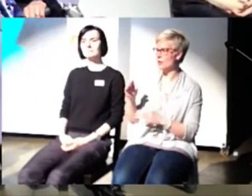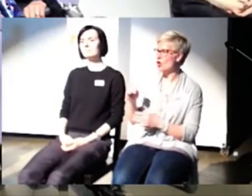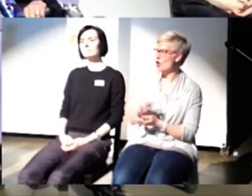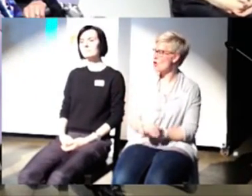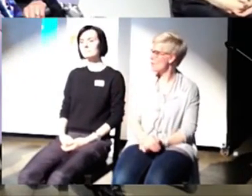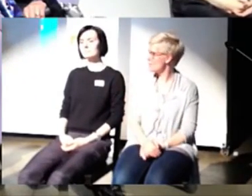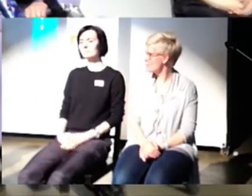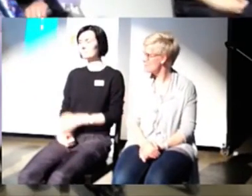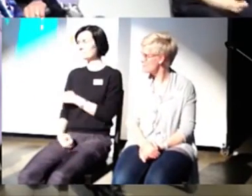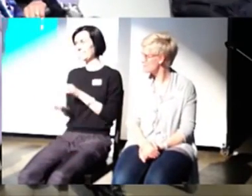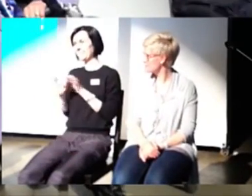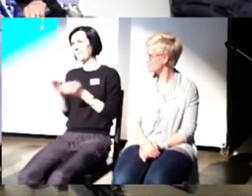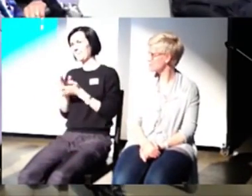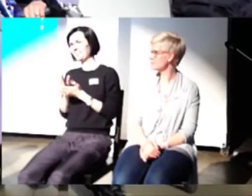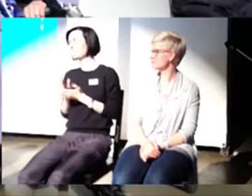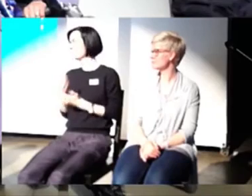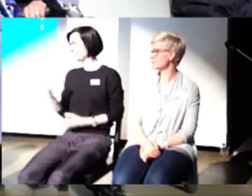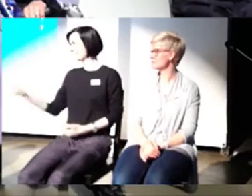Loistava sanoi minä. Kiitoksia.